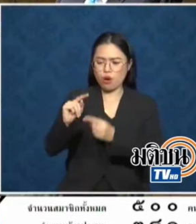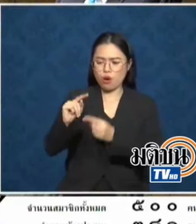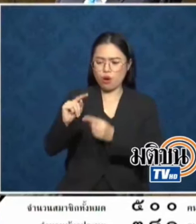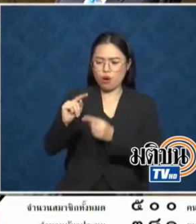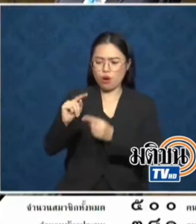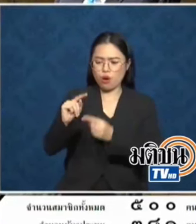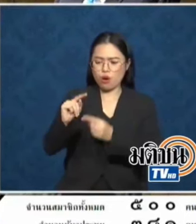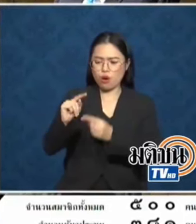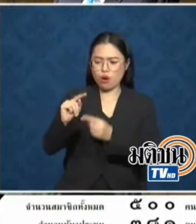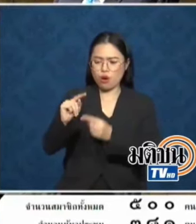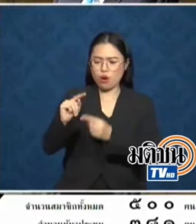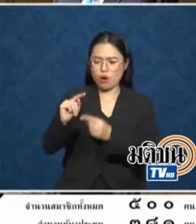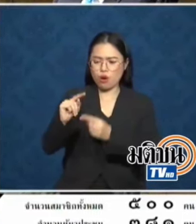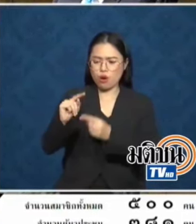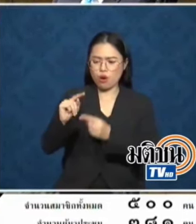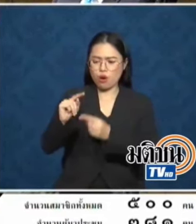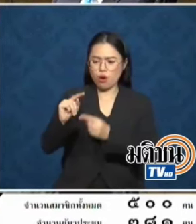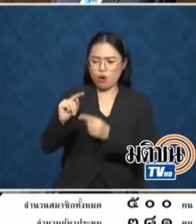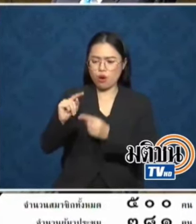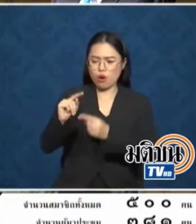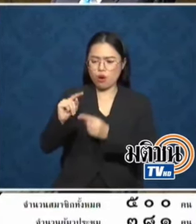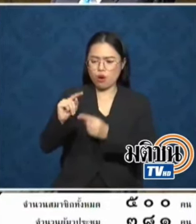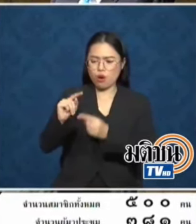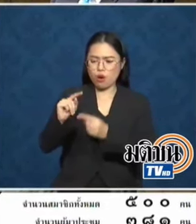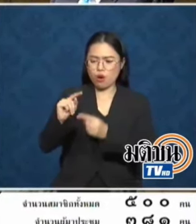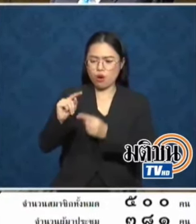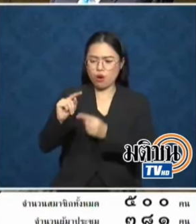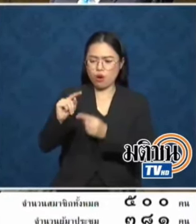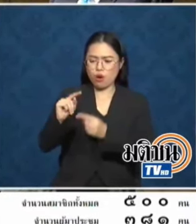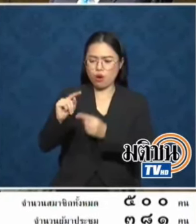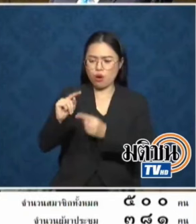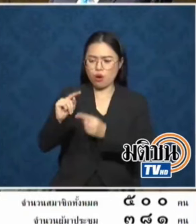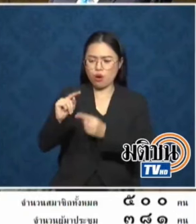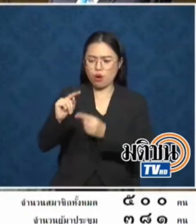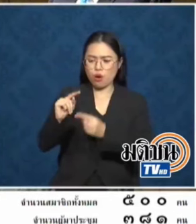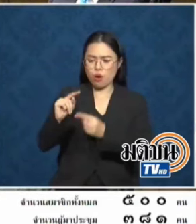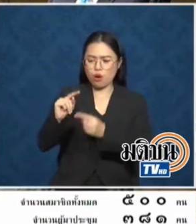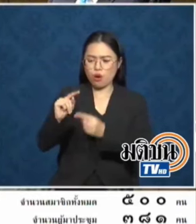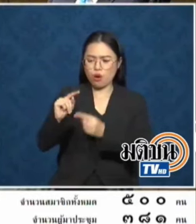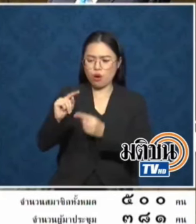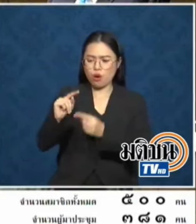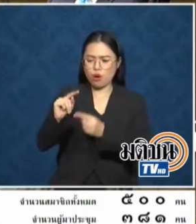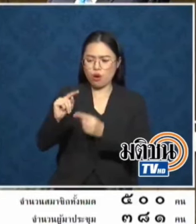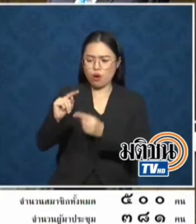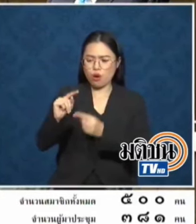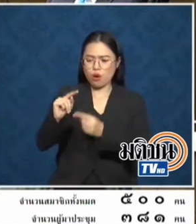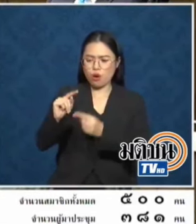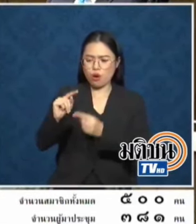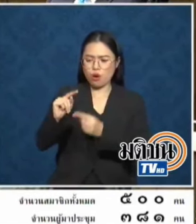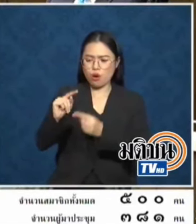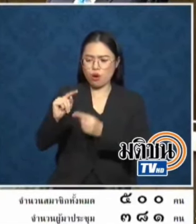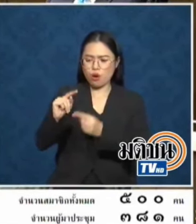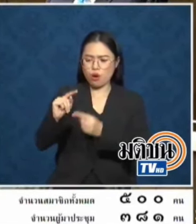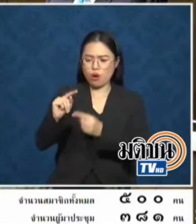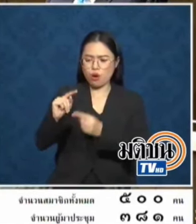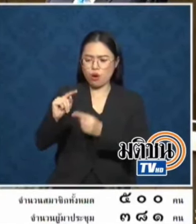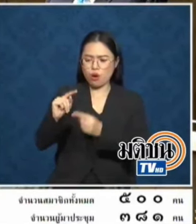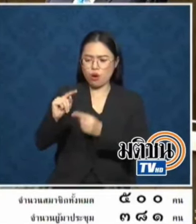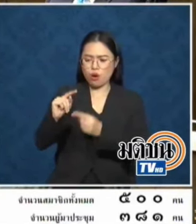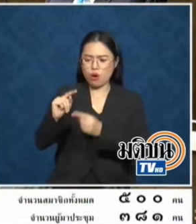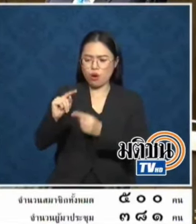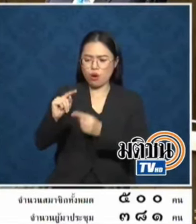อันนี้ก็เป็นทำตามระเบียบแล้วนะครับติดภารกิจเร่งด่วนที่หลีกเลี่ยงไม่ได้นะครับก็ยังไงก็ให้หาลือแค่เล็กน้อยนะครับ